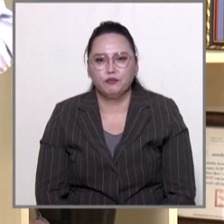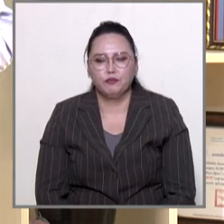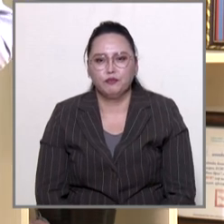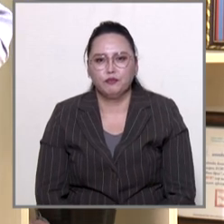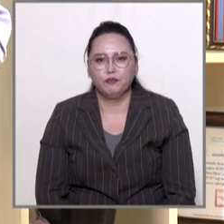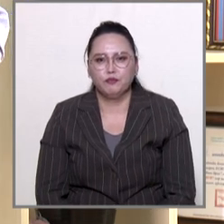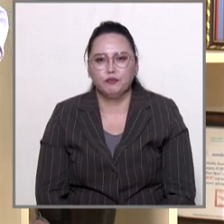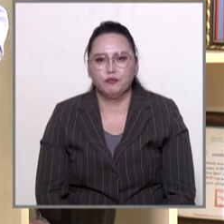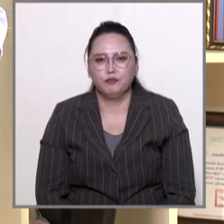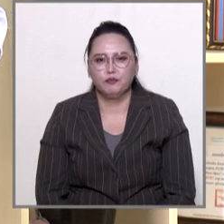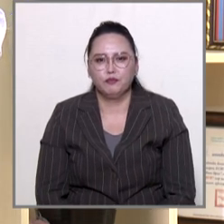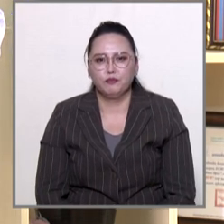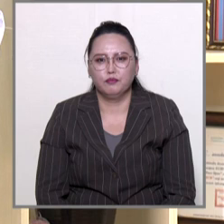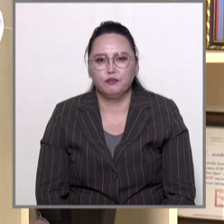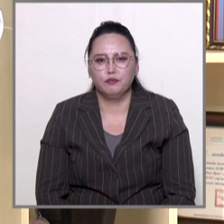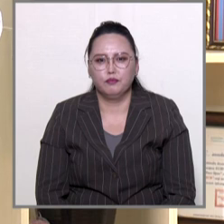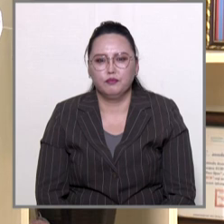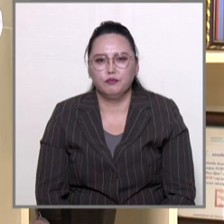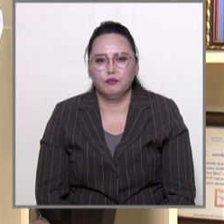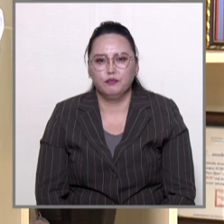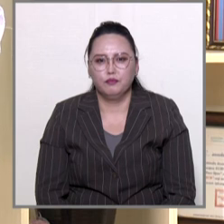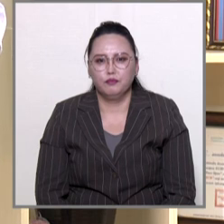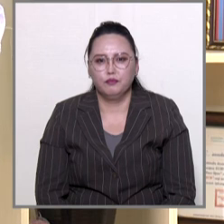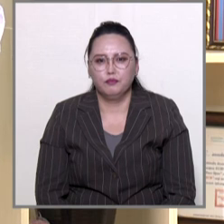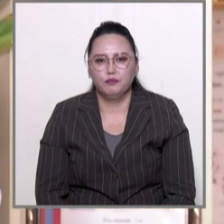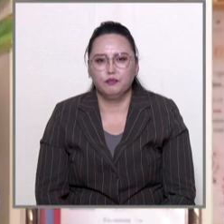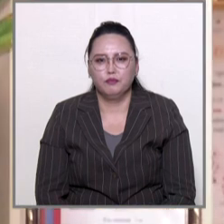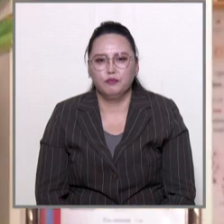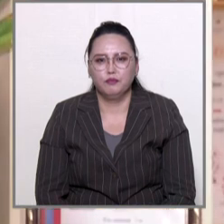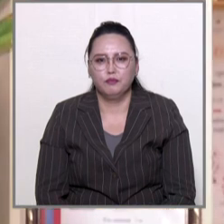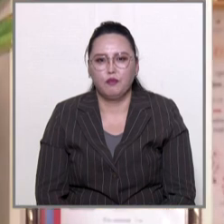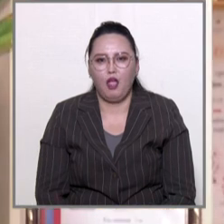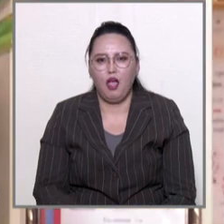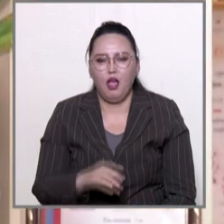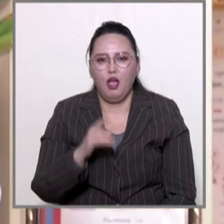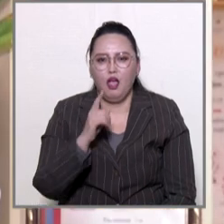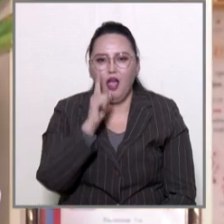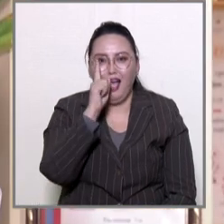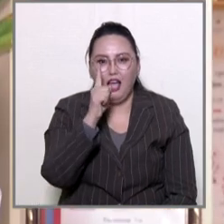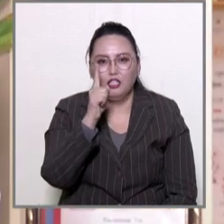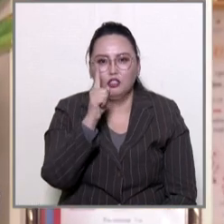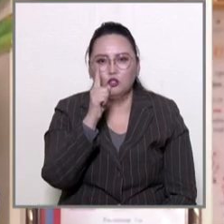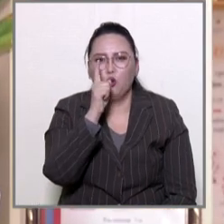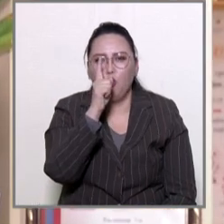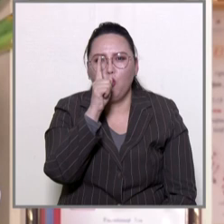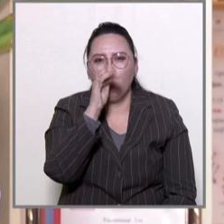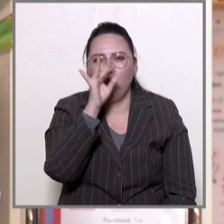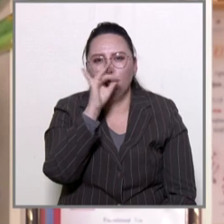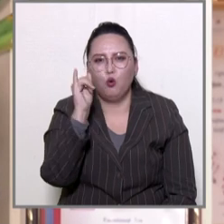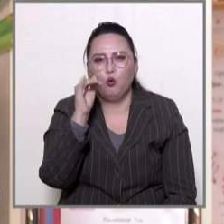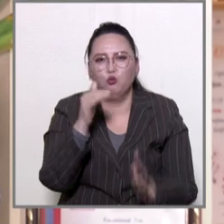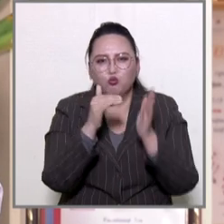бүхэн маань мөн адилхан тайлбарлаарай. Ганц хуруу дутх гэдэг хэлц байна. За, эдгээр хэлцүүдийг хүүхдүүд